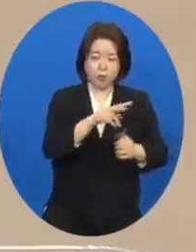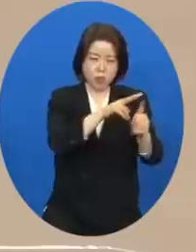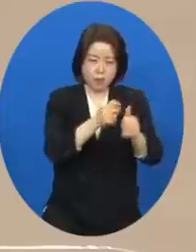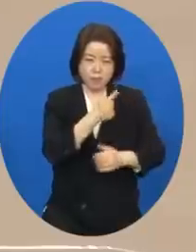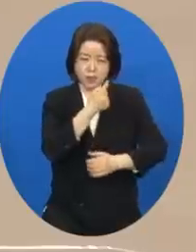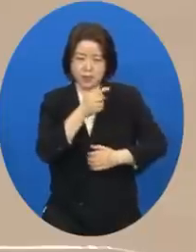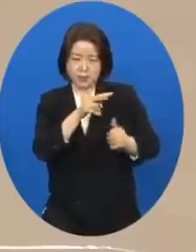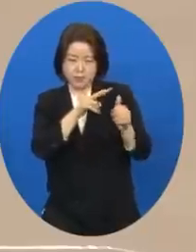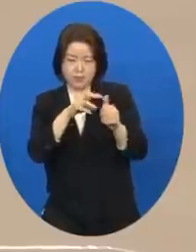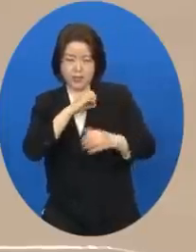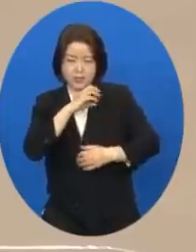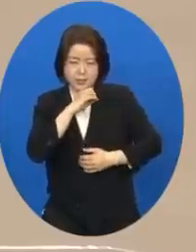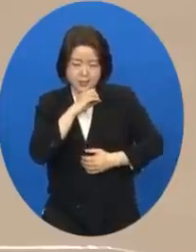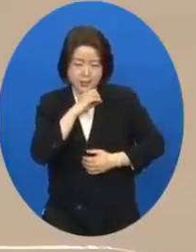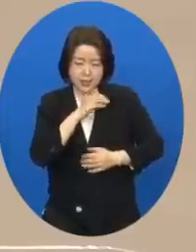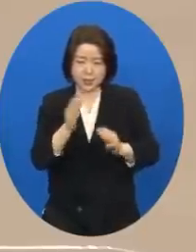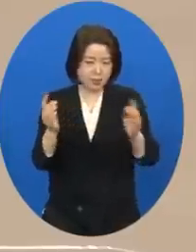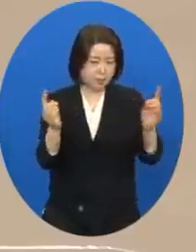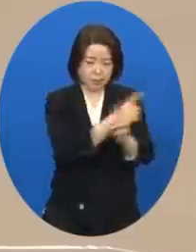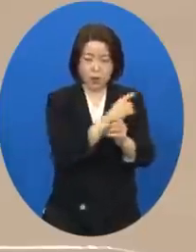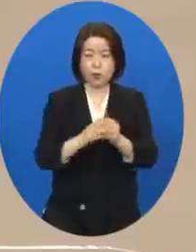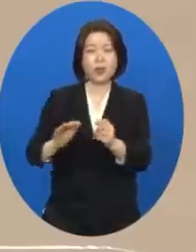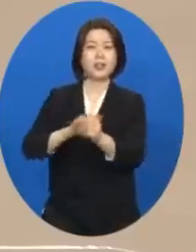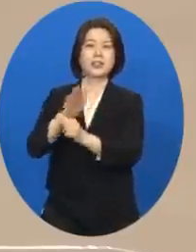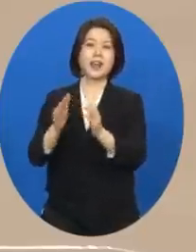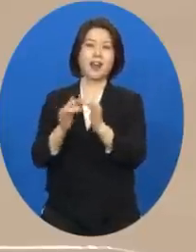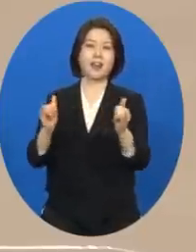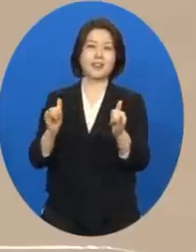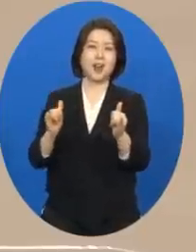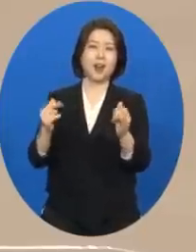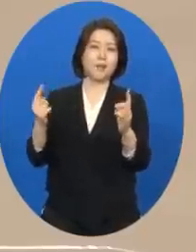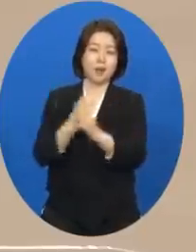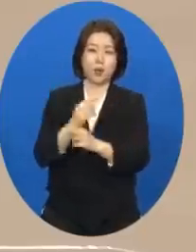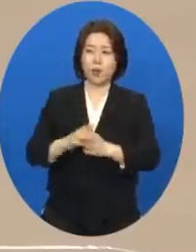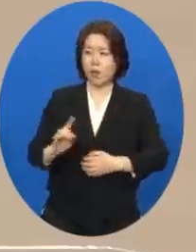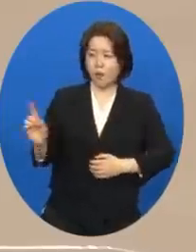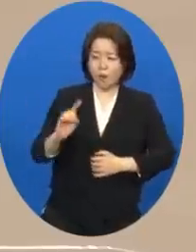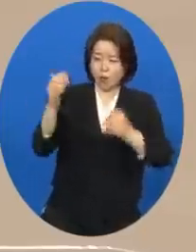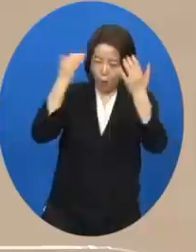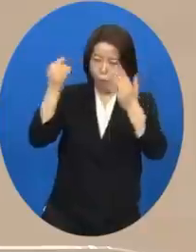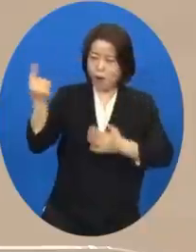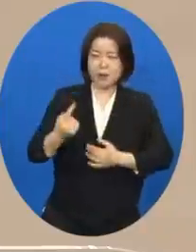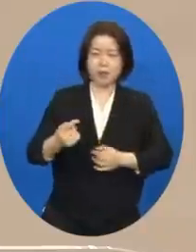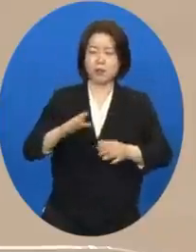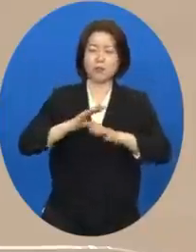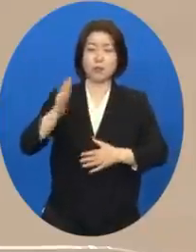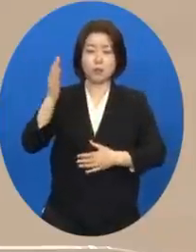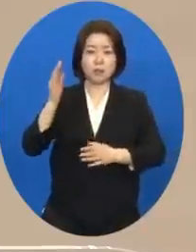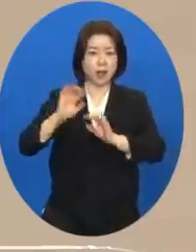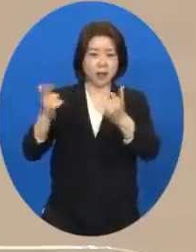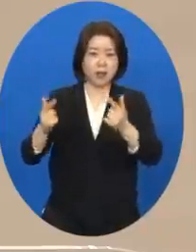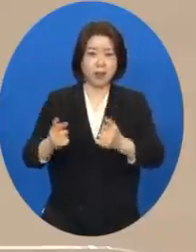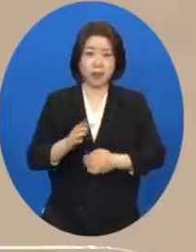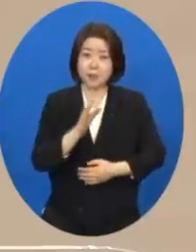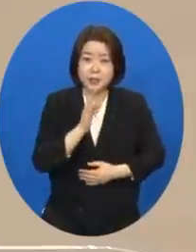이기는 사랑의 사람이 되었어요 어떤 고난도 두렵지가 않아요 그렇습니까